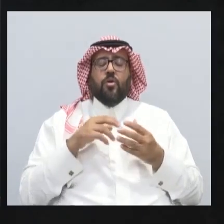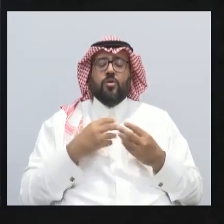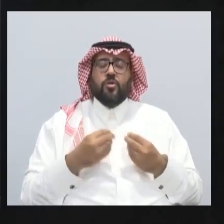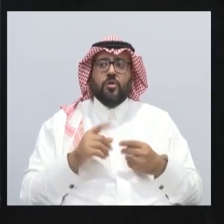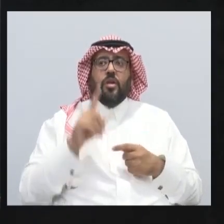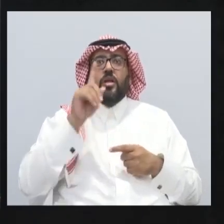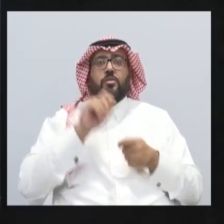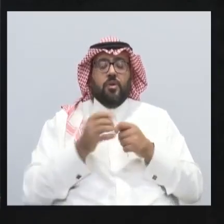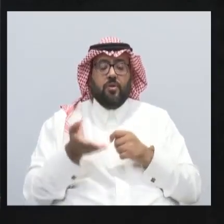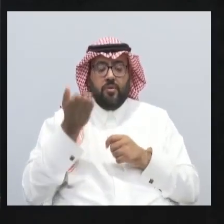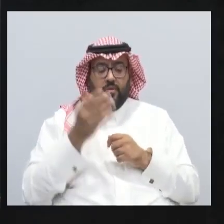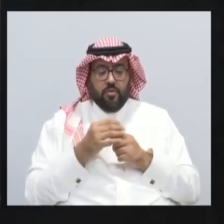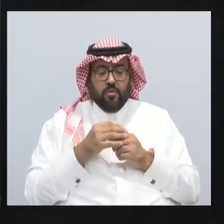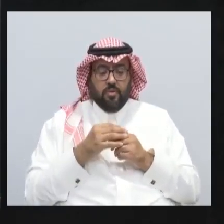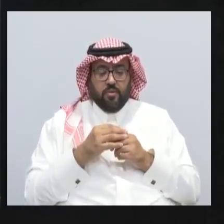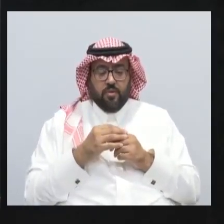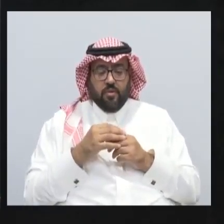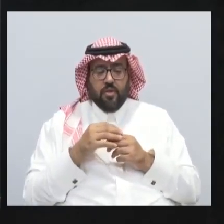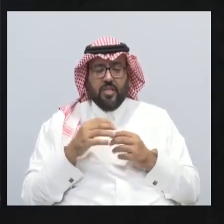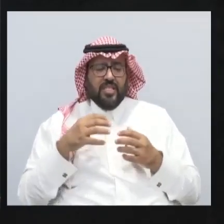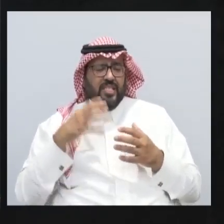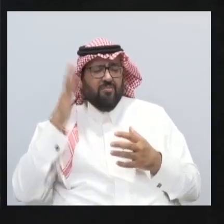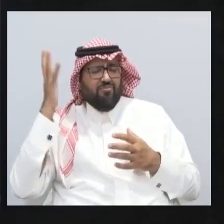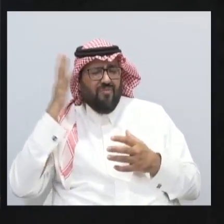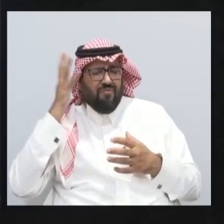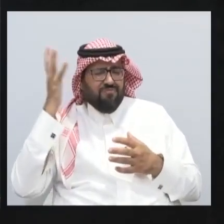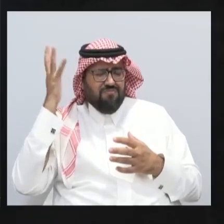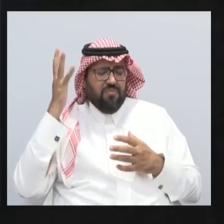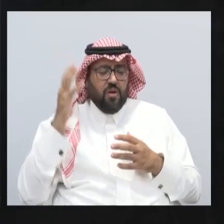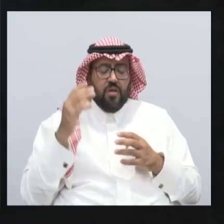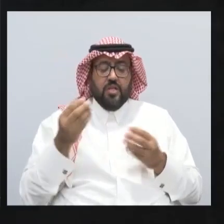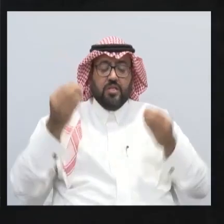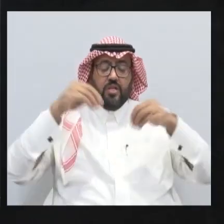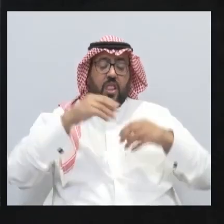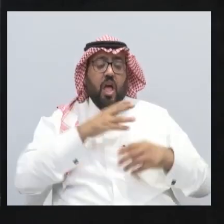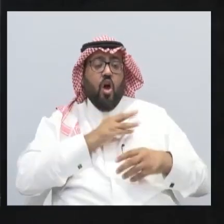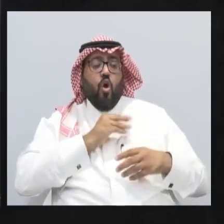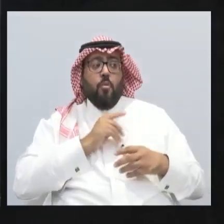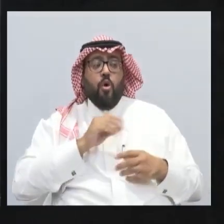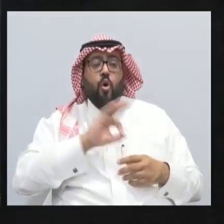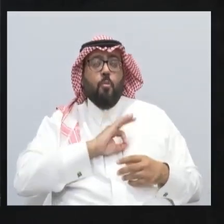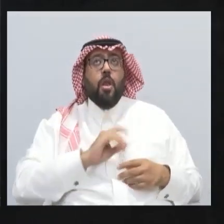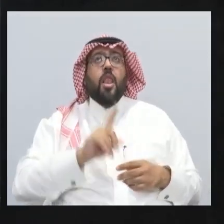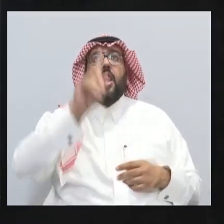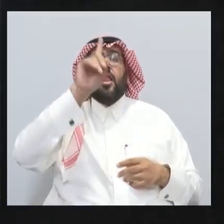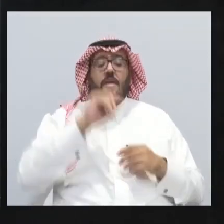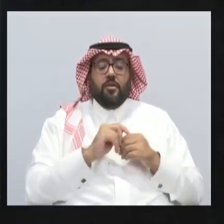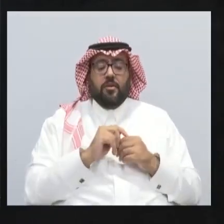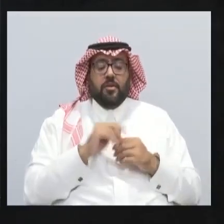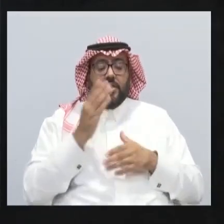هذه الصلاه بالخشوع وترك الوسواس مما يزيد قلبك حبا لله لماذا